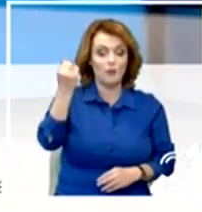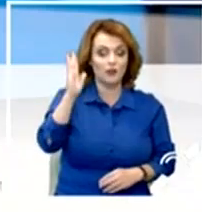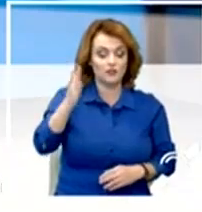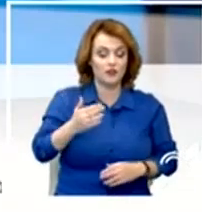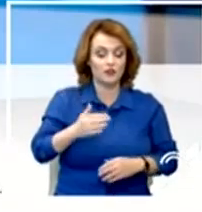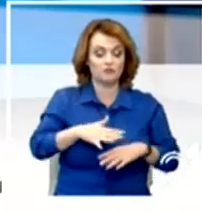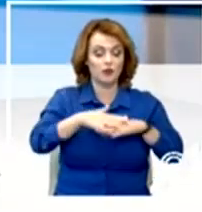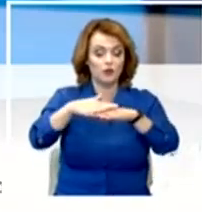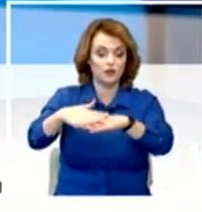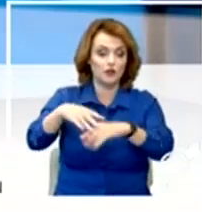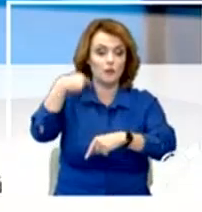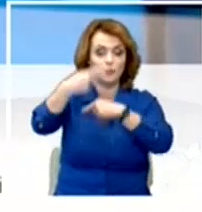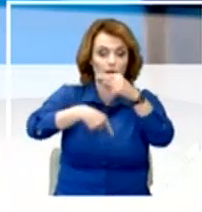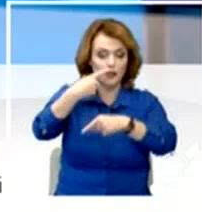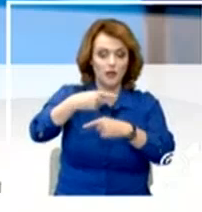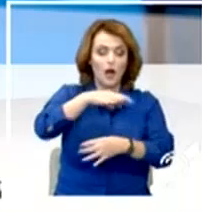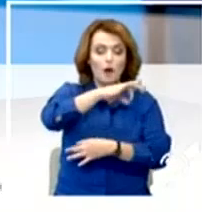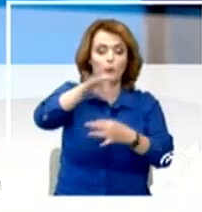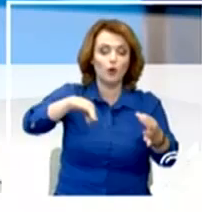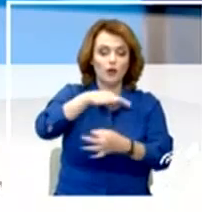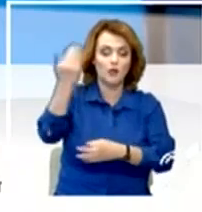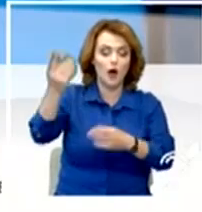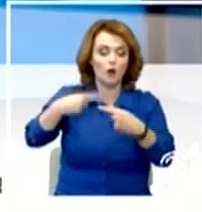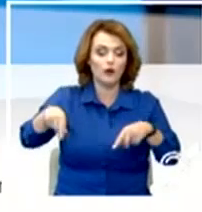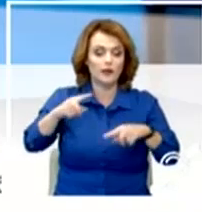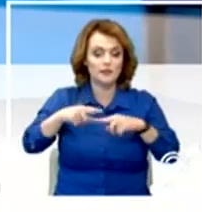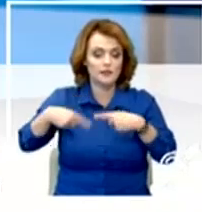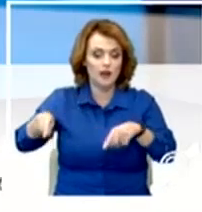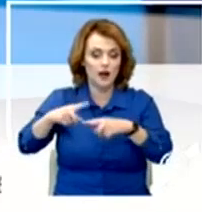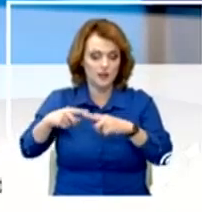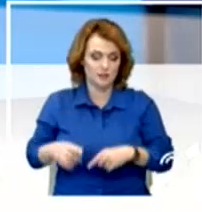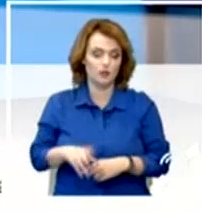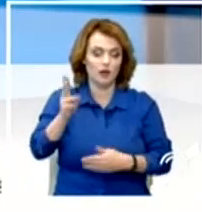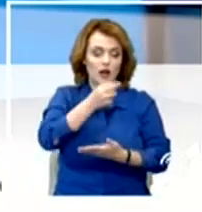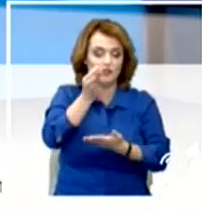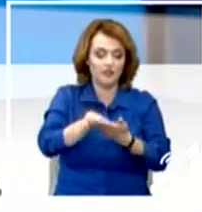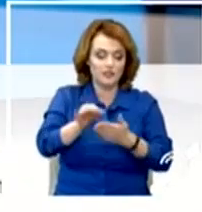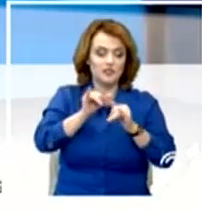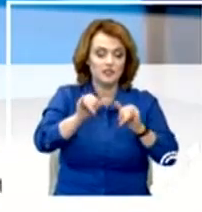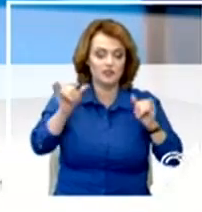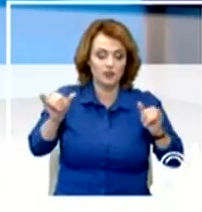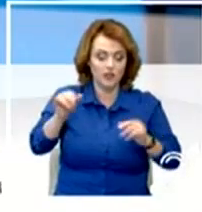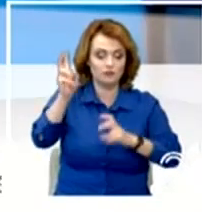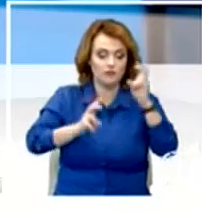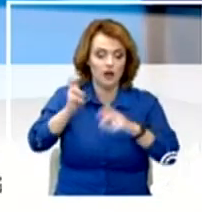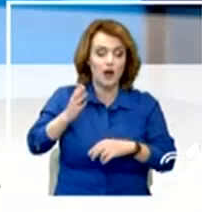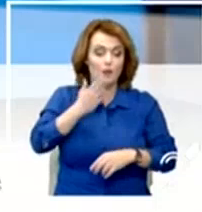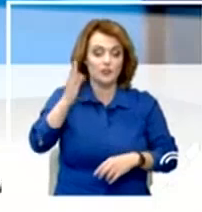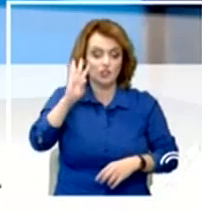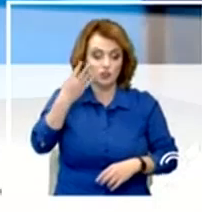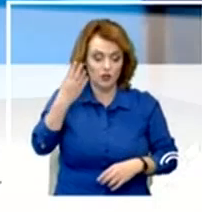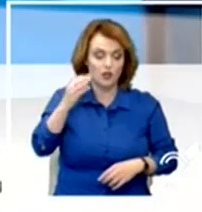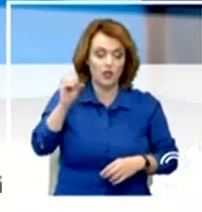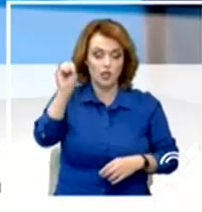vor fi acordați prin intermediul proiectelor Organizație pentru dezvoltarea antreprenoriatului. În ultimii 4 ani, UE a